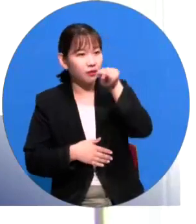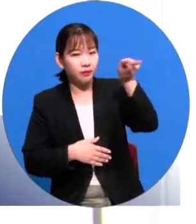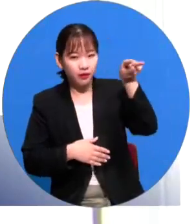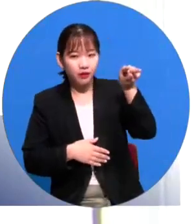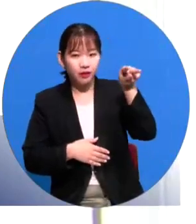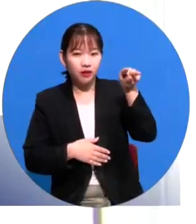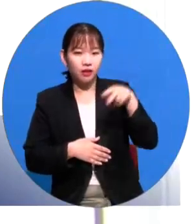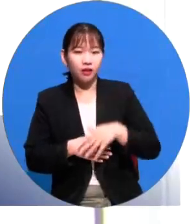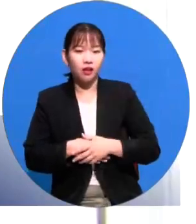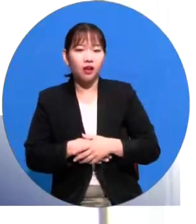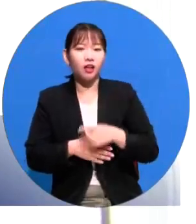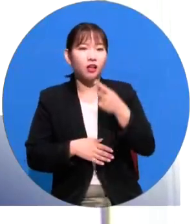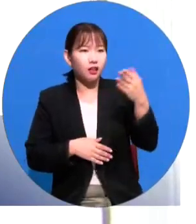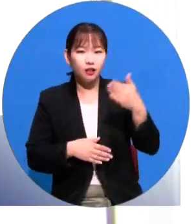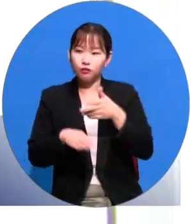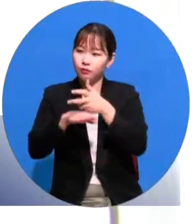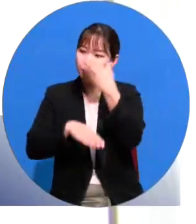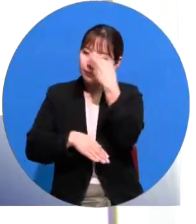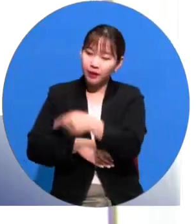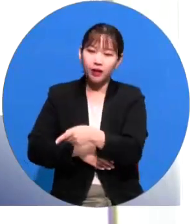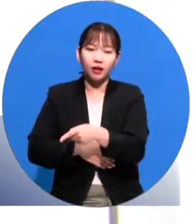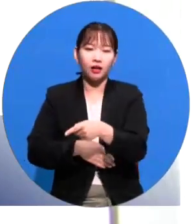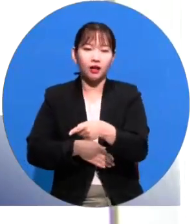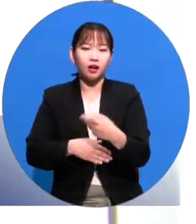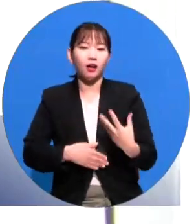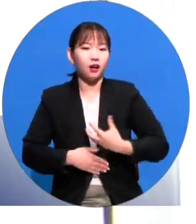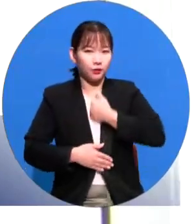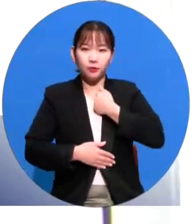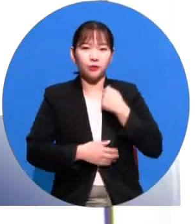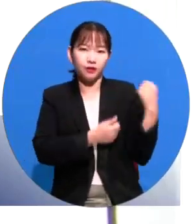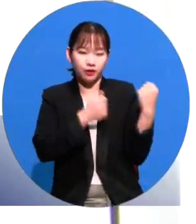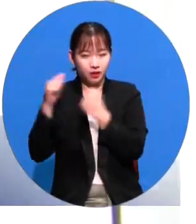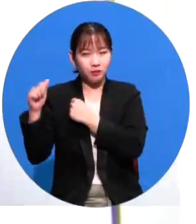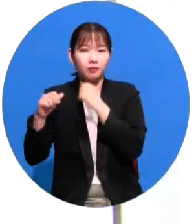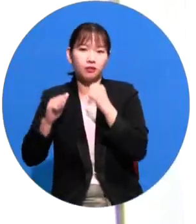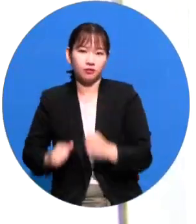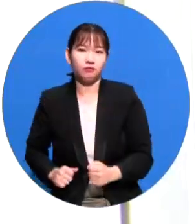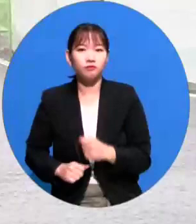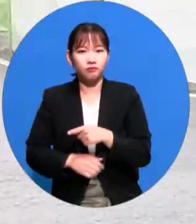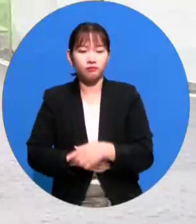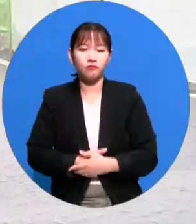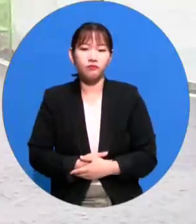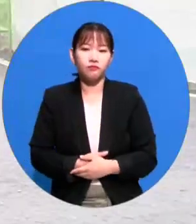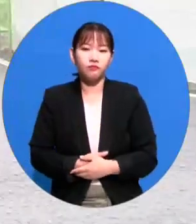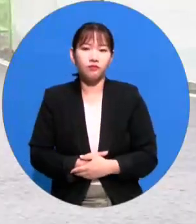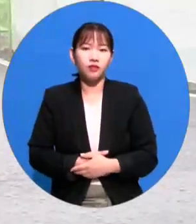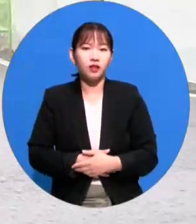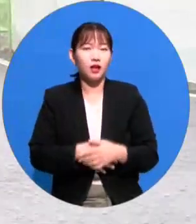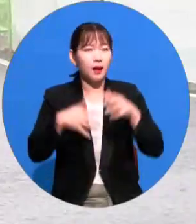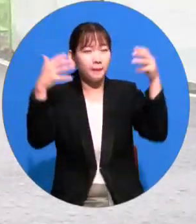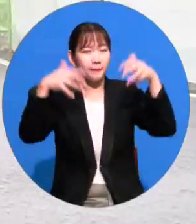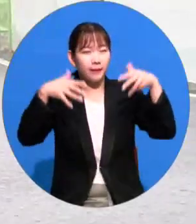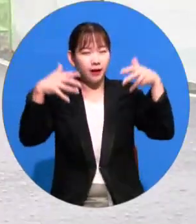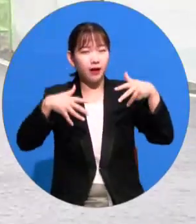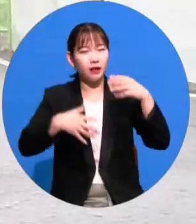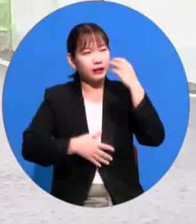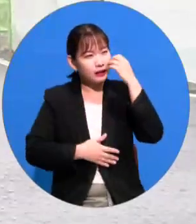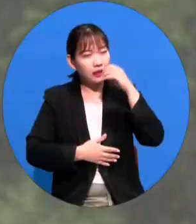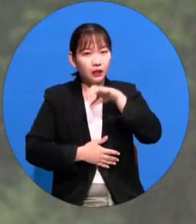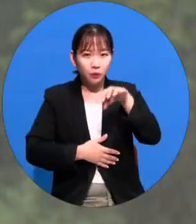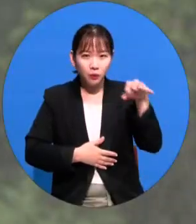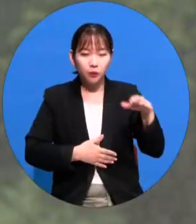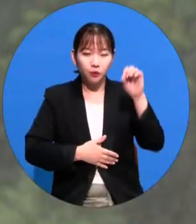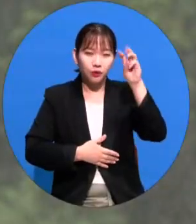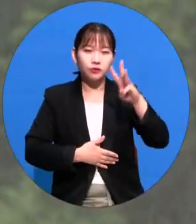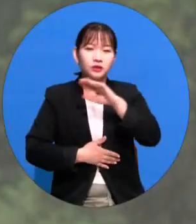저기 오고 바깥에 나온 게 119 차가 있고 그냥 그래서 깜짝 놀래갖고 여기 와서 대피해갖고 있었죠. 많은 비로 인한 이상신호는 광주